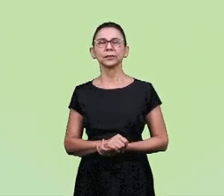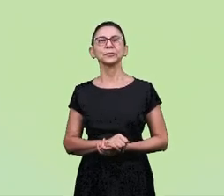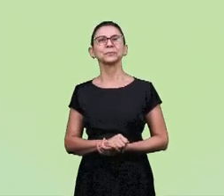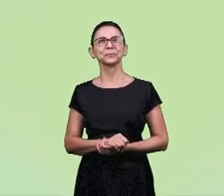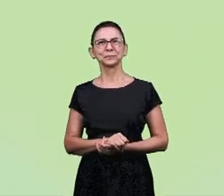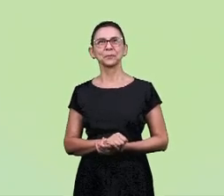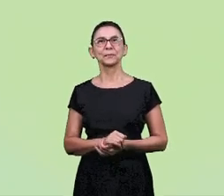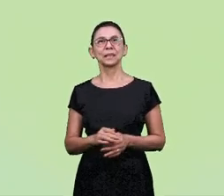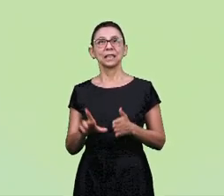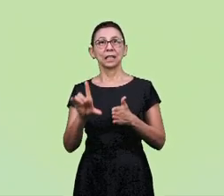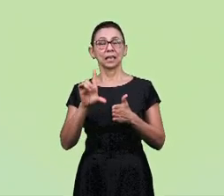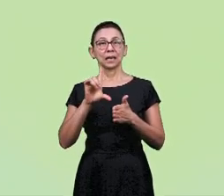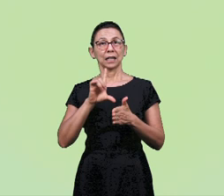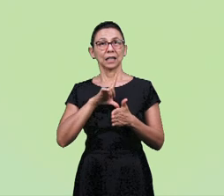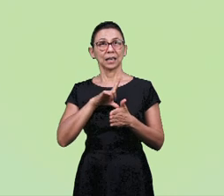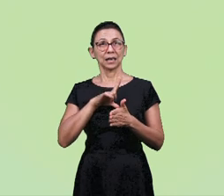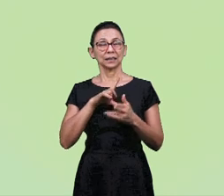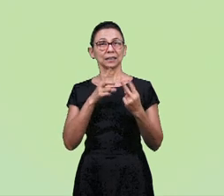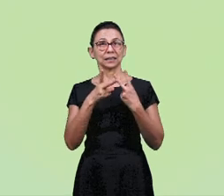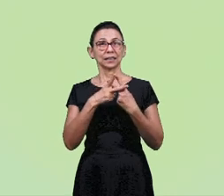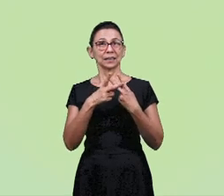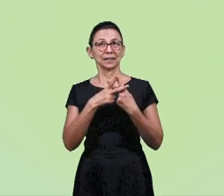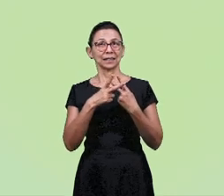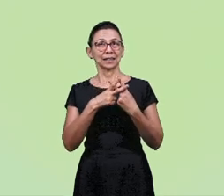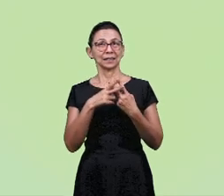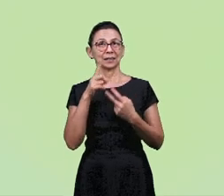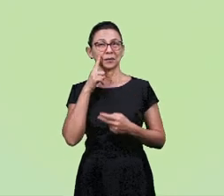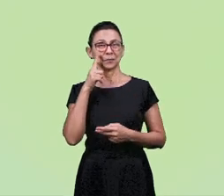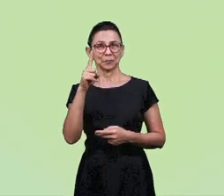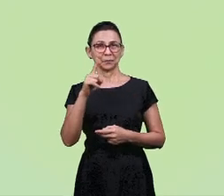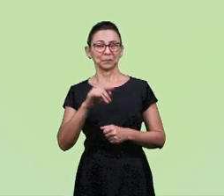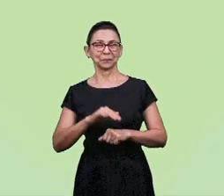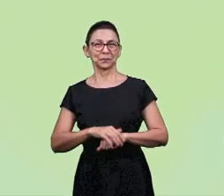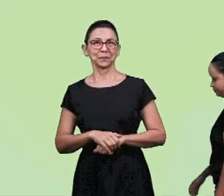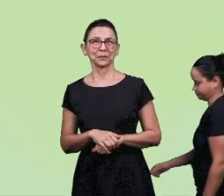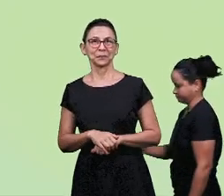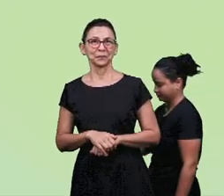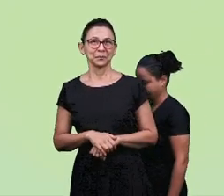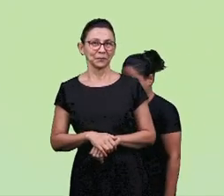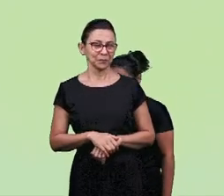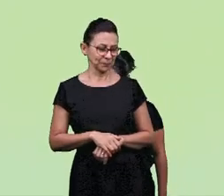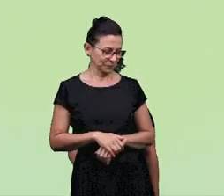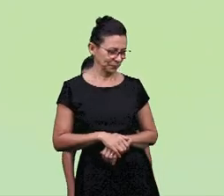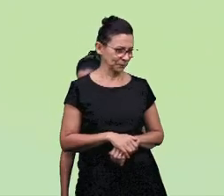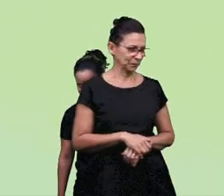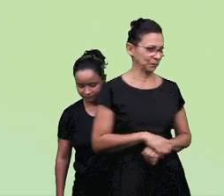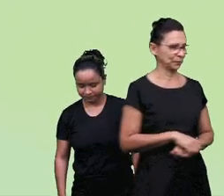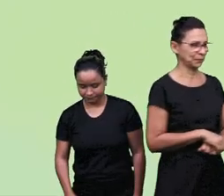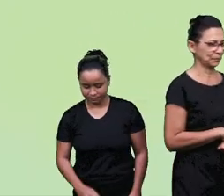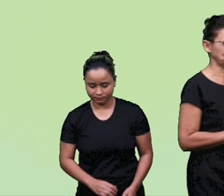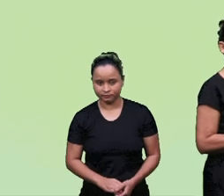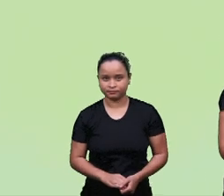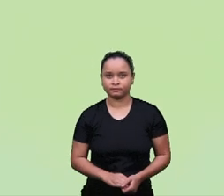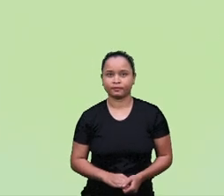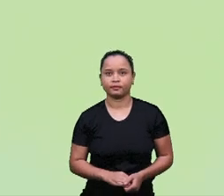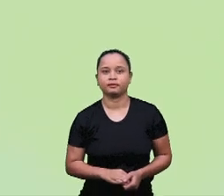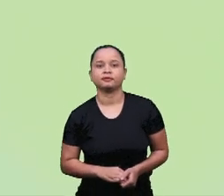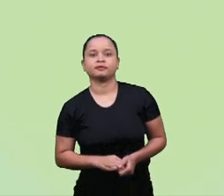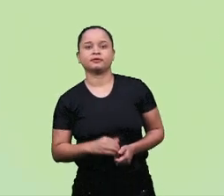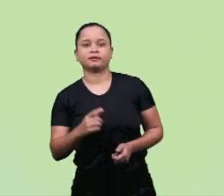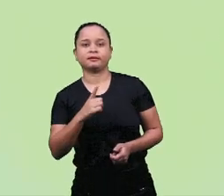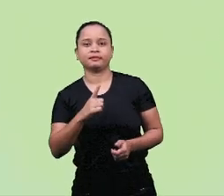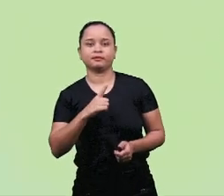peut être placée avant la note ou dans une clave. où nous identifions la tonalité de la musique, de la